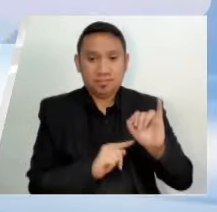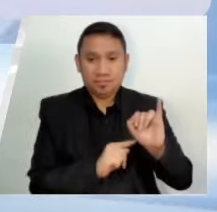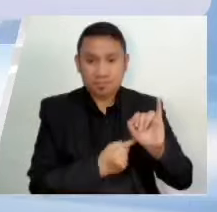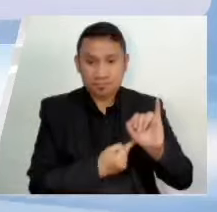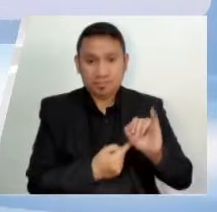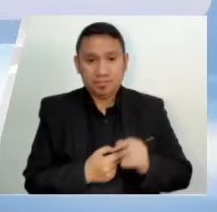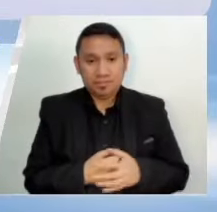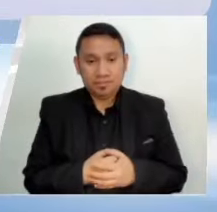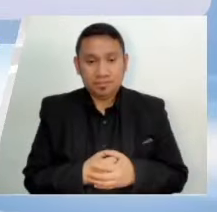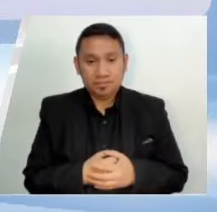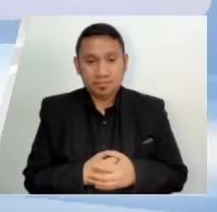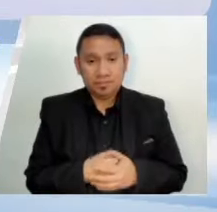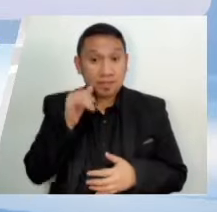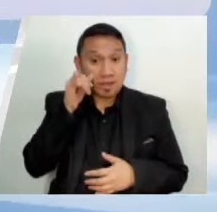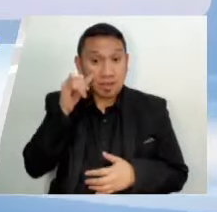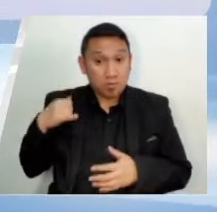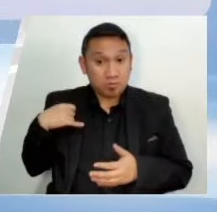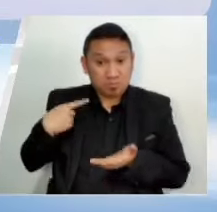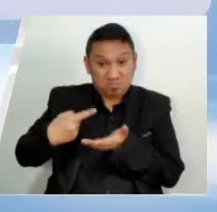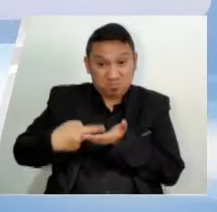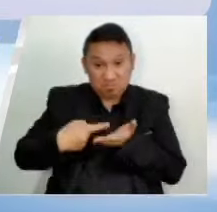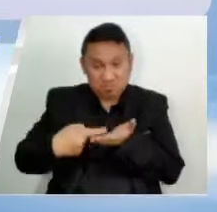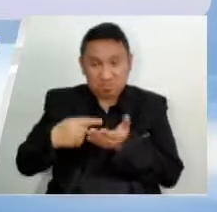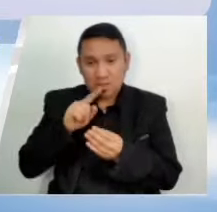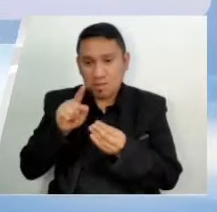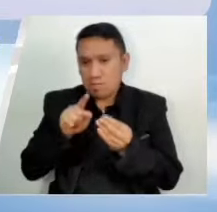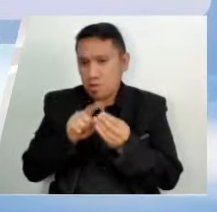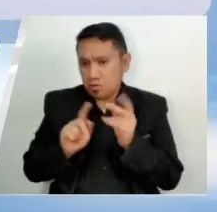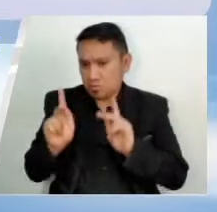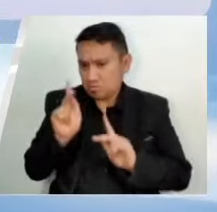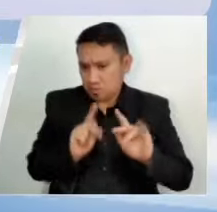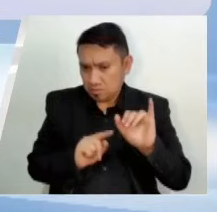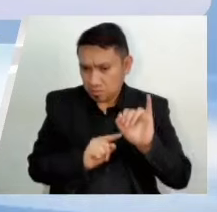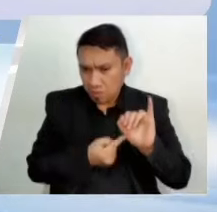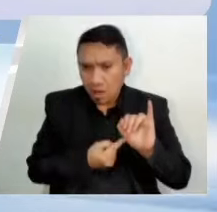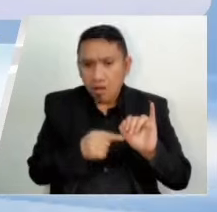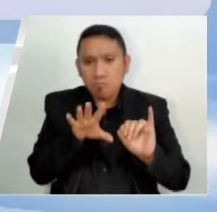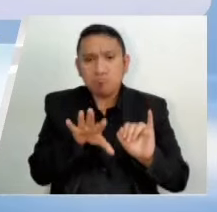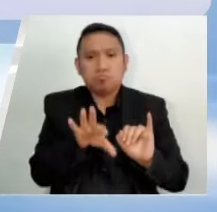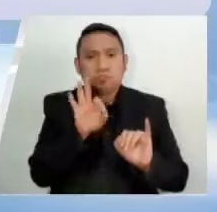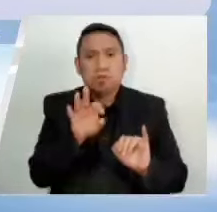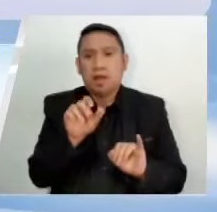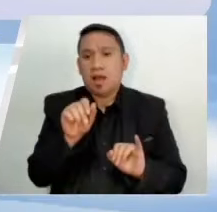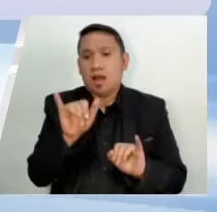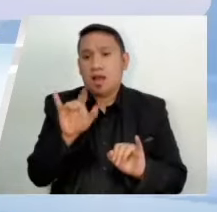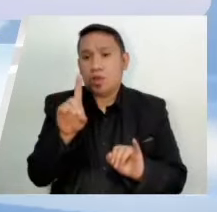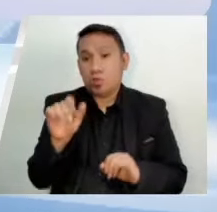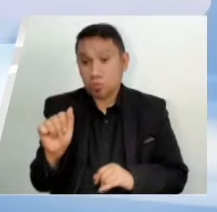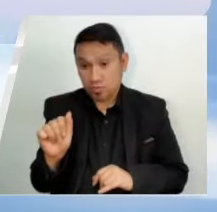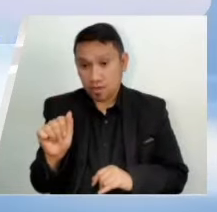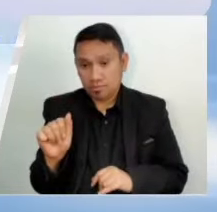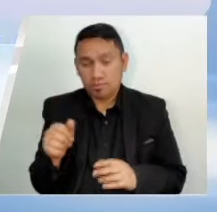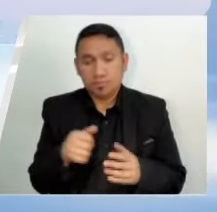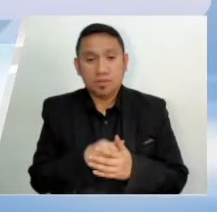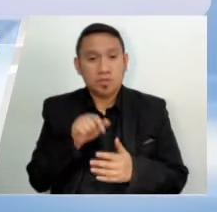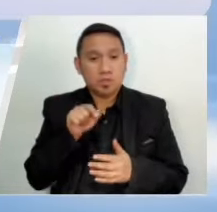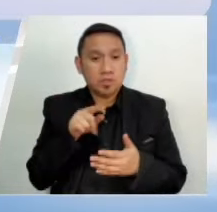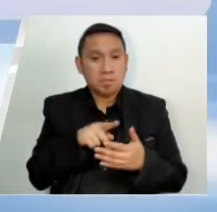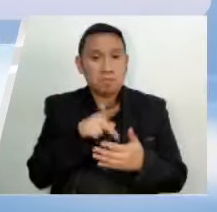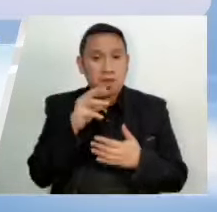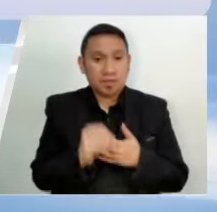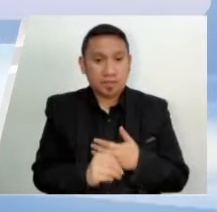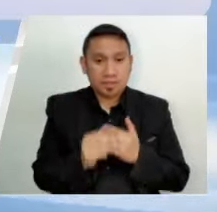pagdinig kahapon tungkol sa People's Initiative, naungkat ang akap o ayuda sa kapusangkita na proyekto ng DSWD